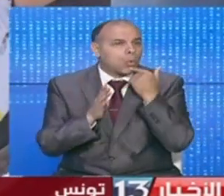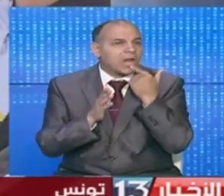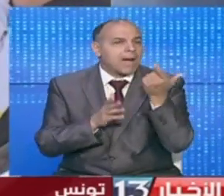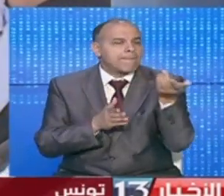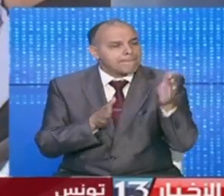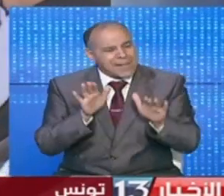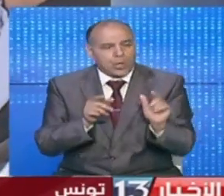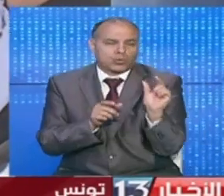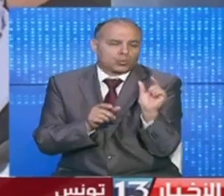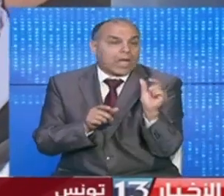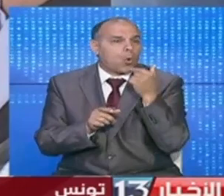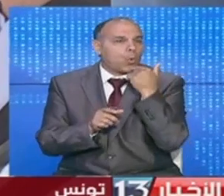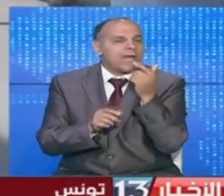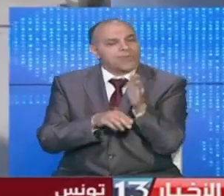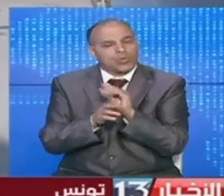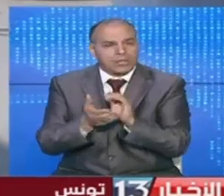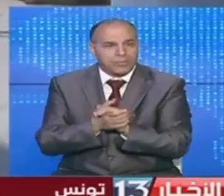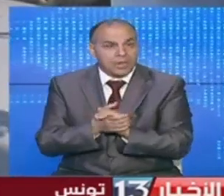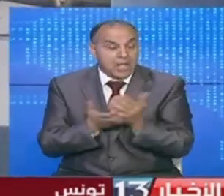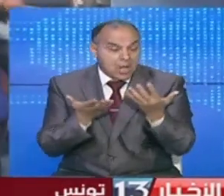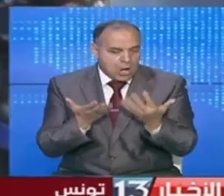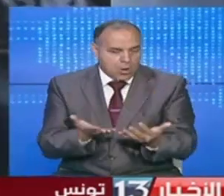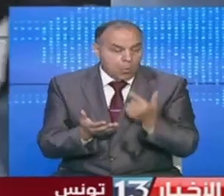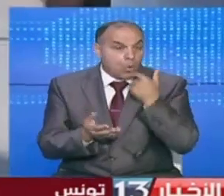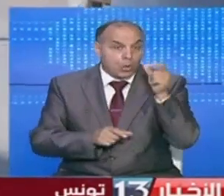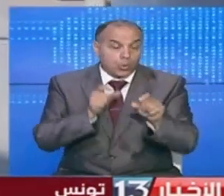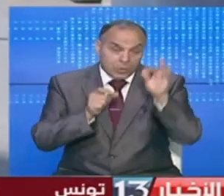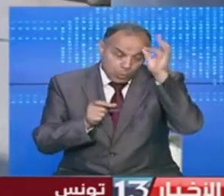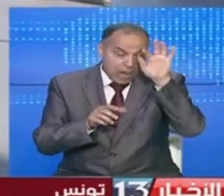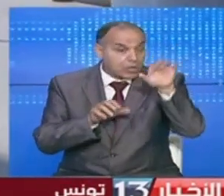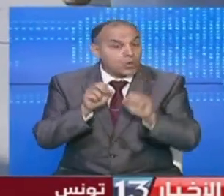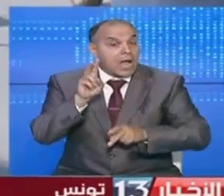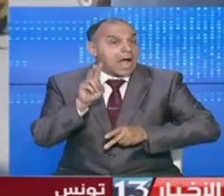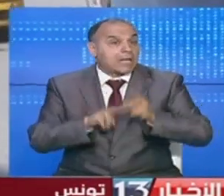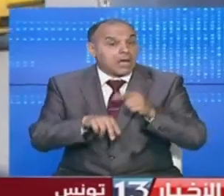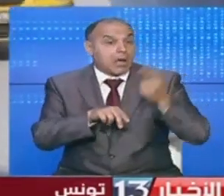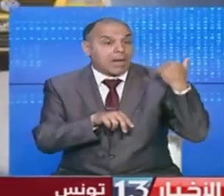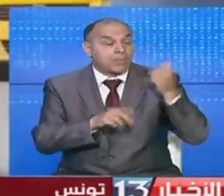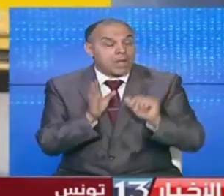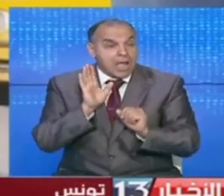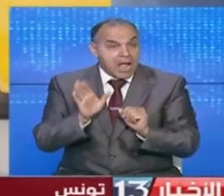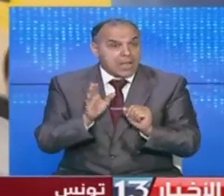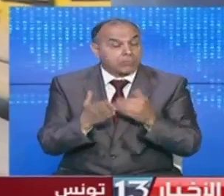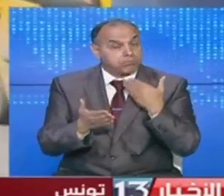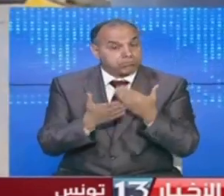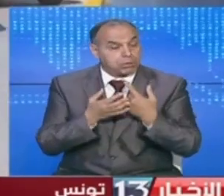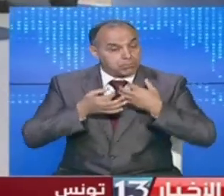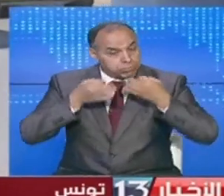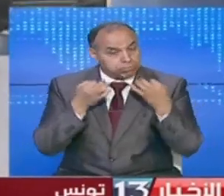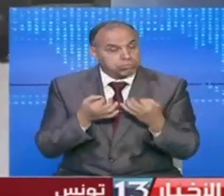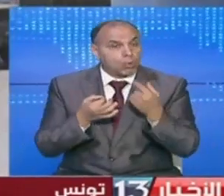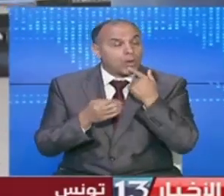حالات الوفاة والإصابة بهذا الفيروس. واليوم فإن التونسي مدعو أكثر من أي وقت مضى إلى إثبات التزامه